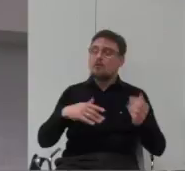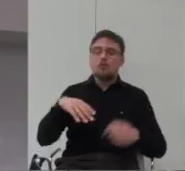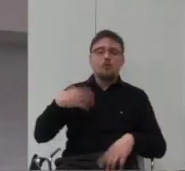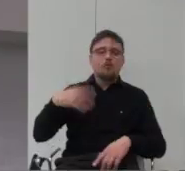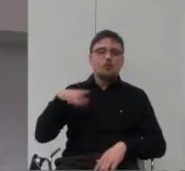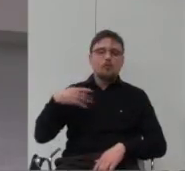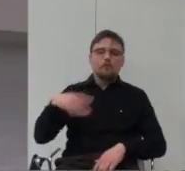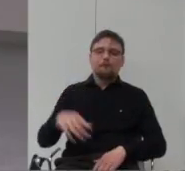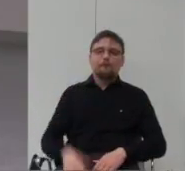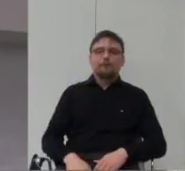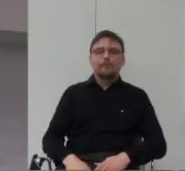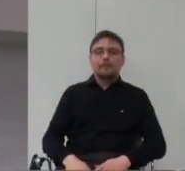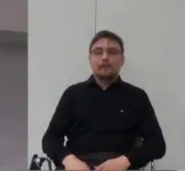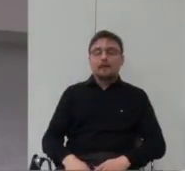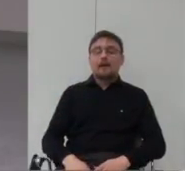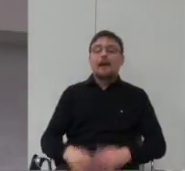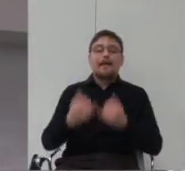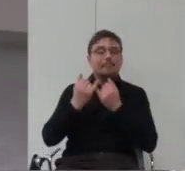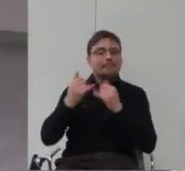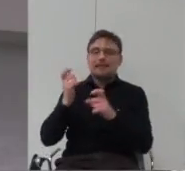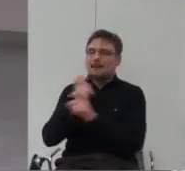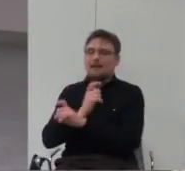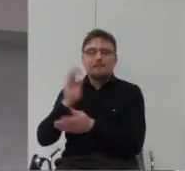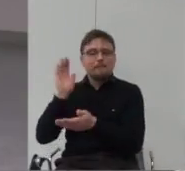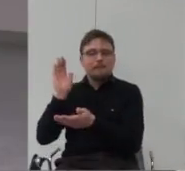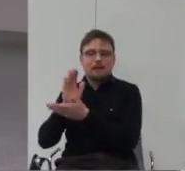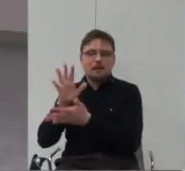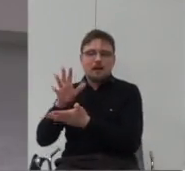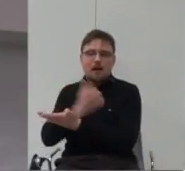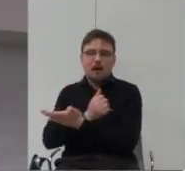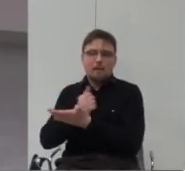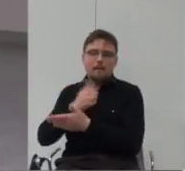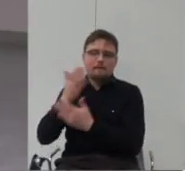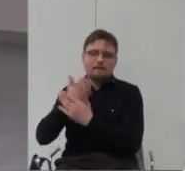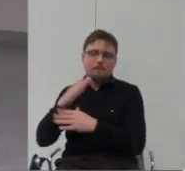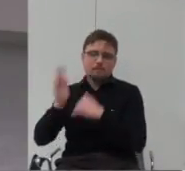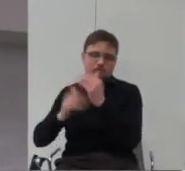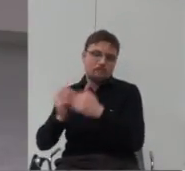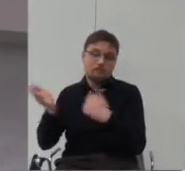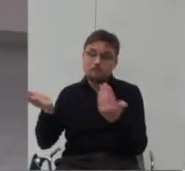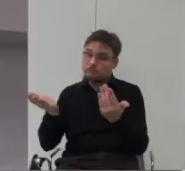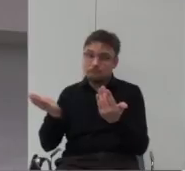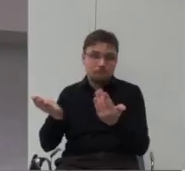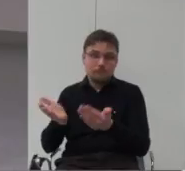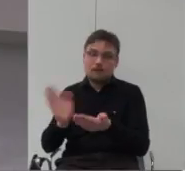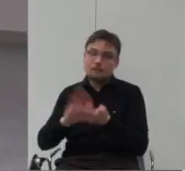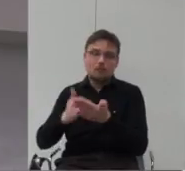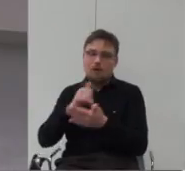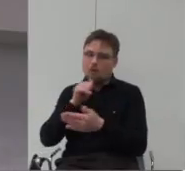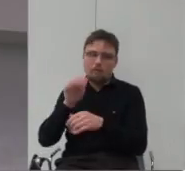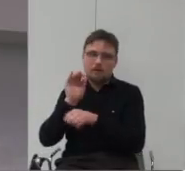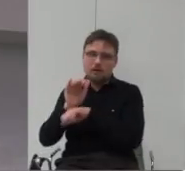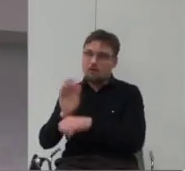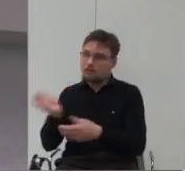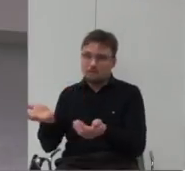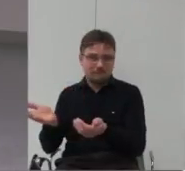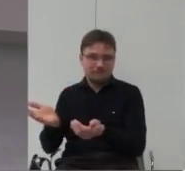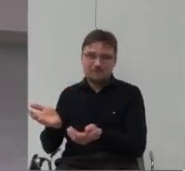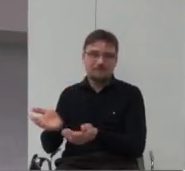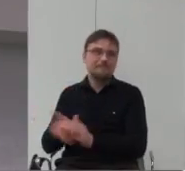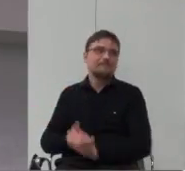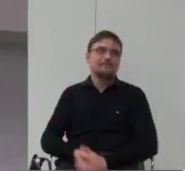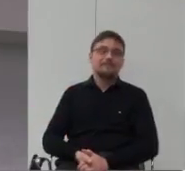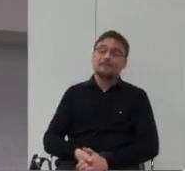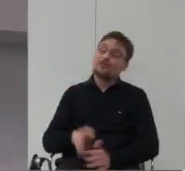ogromne, zyski deweloperów w Polsce są przecież wiadomo, że dużo wyższe z reguły niż w krajach Europy